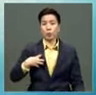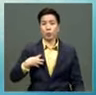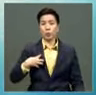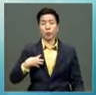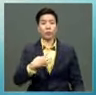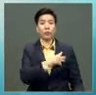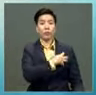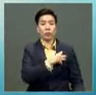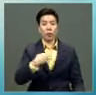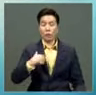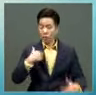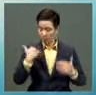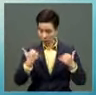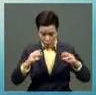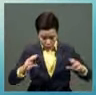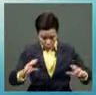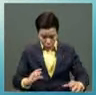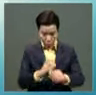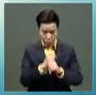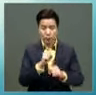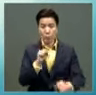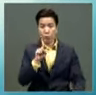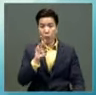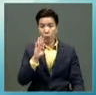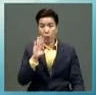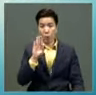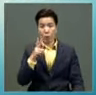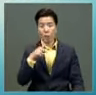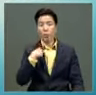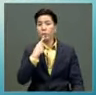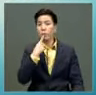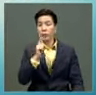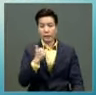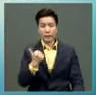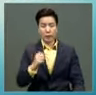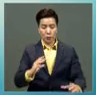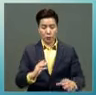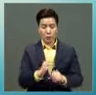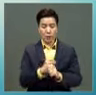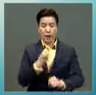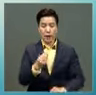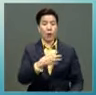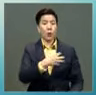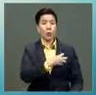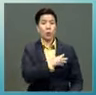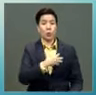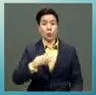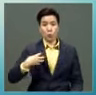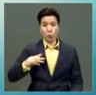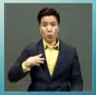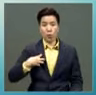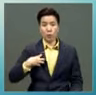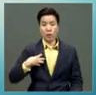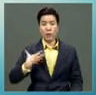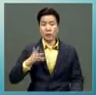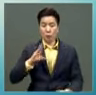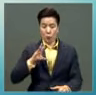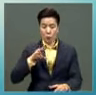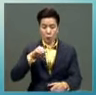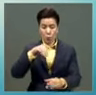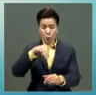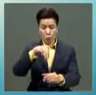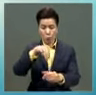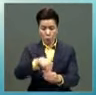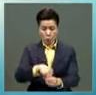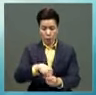ามีข้อสรุปแล้วครับว่าการให้ทางทูตท่านได้ไปพำนักในสถ